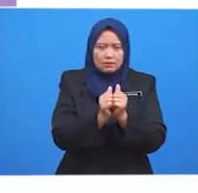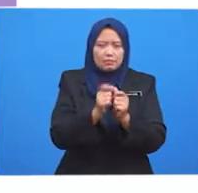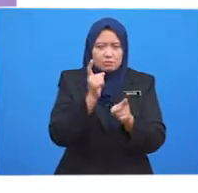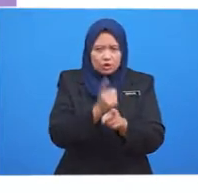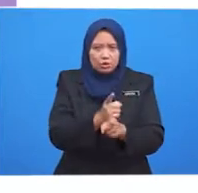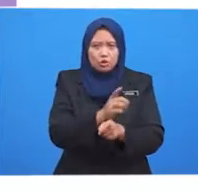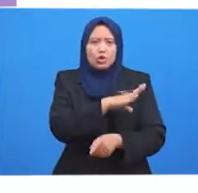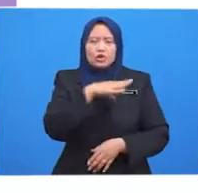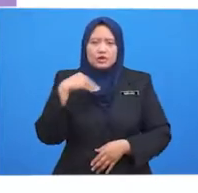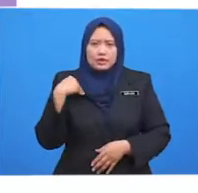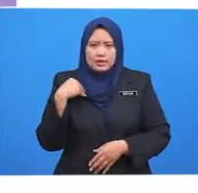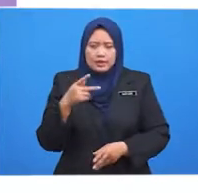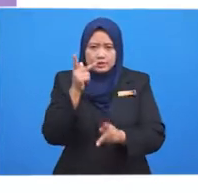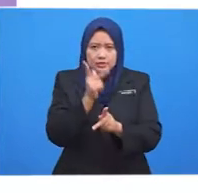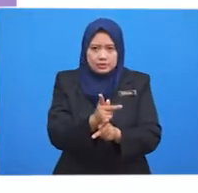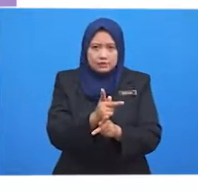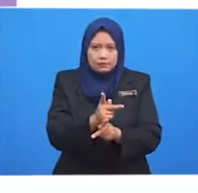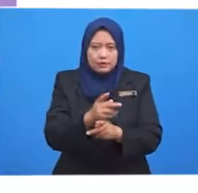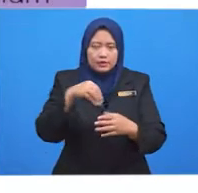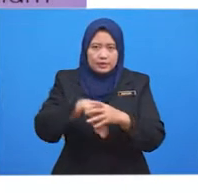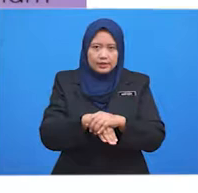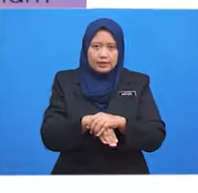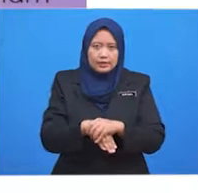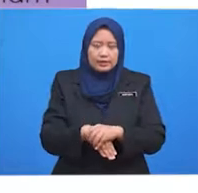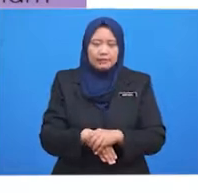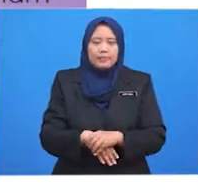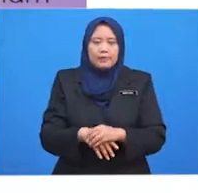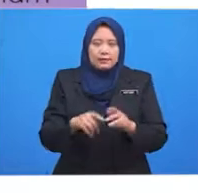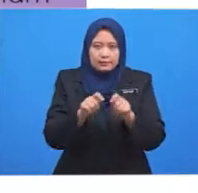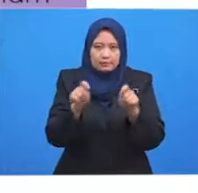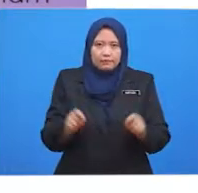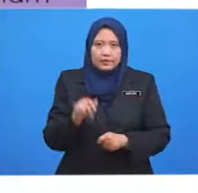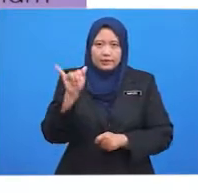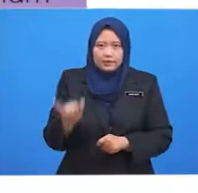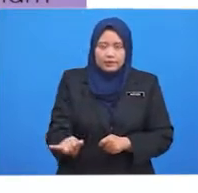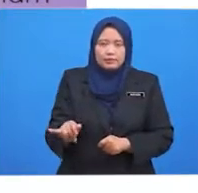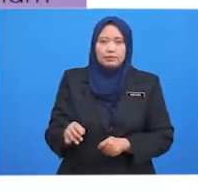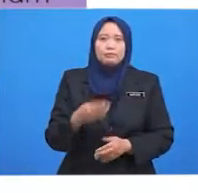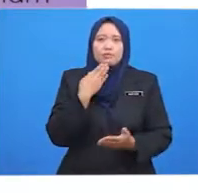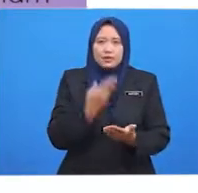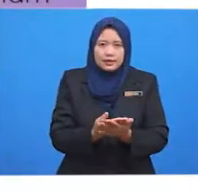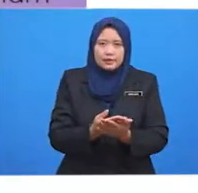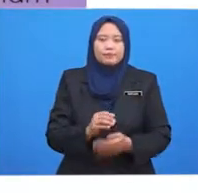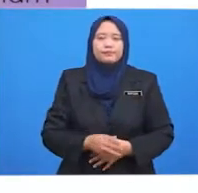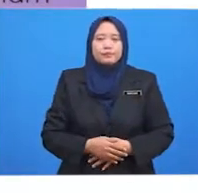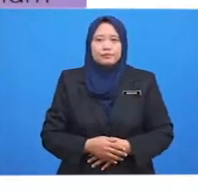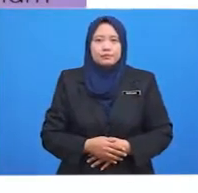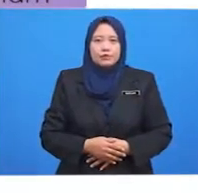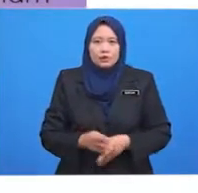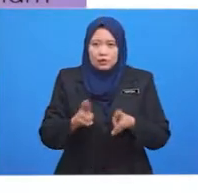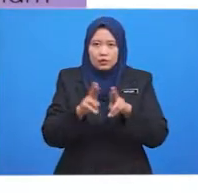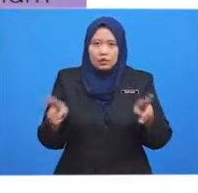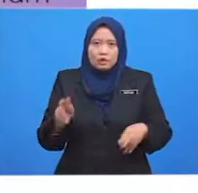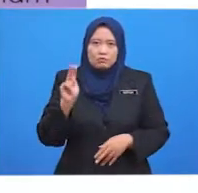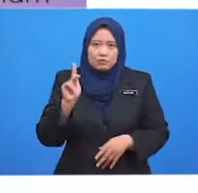udara atau kabinet steril. Salon mestilah dihias dengan hiasan yang sesuai. Salon